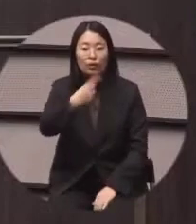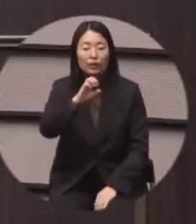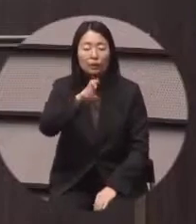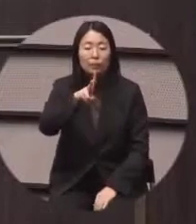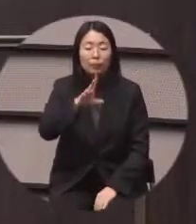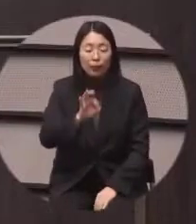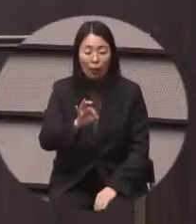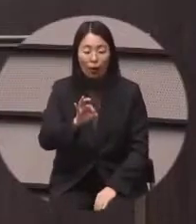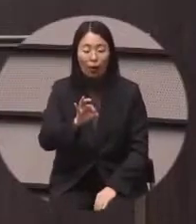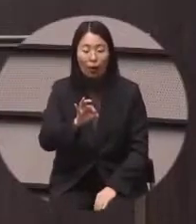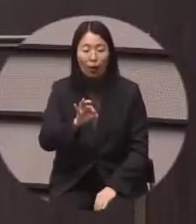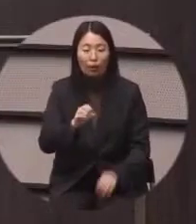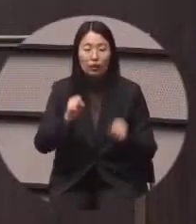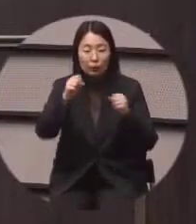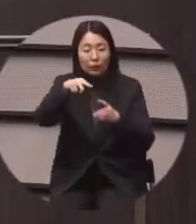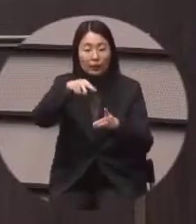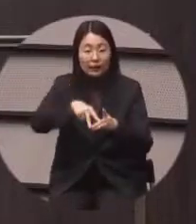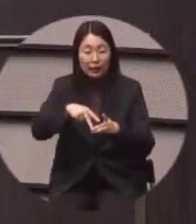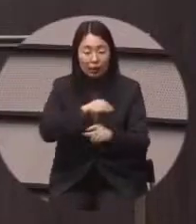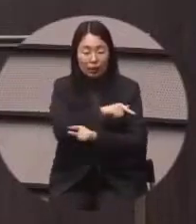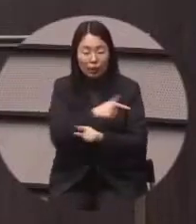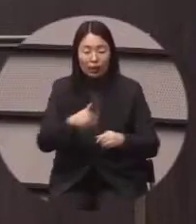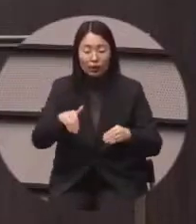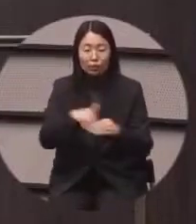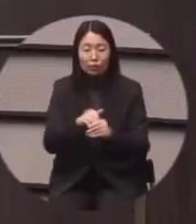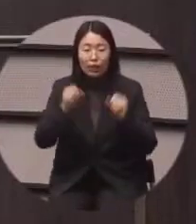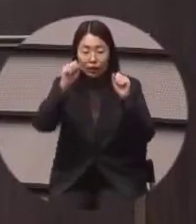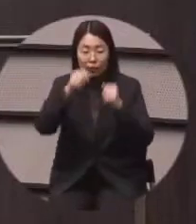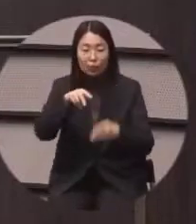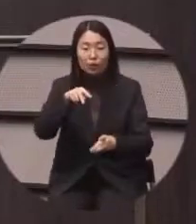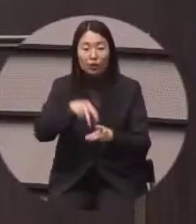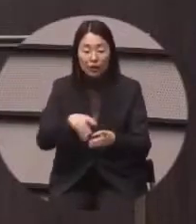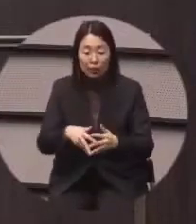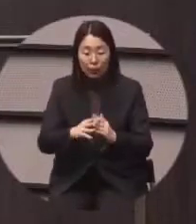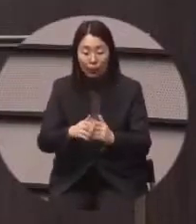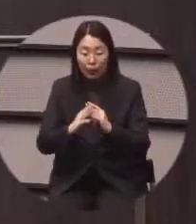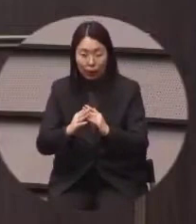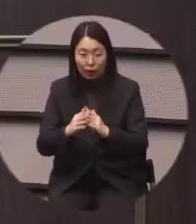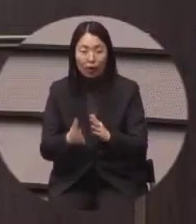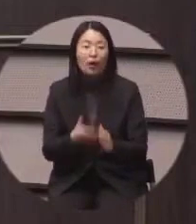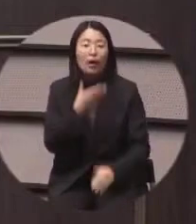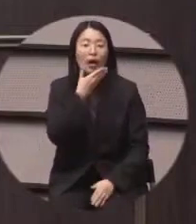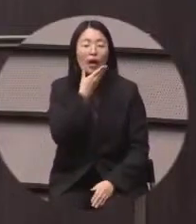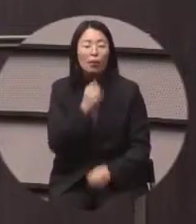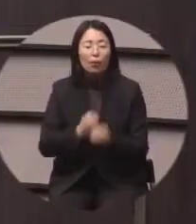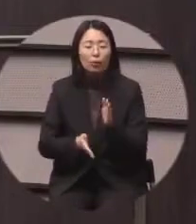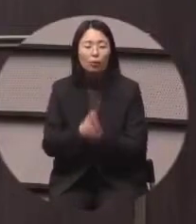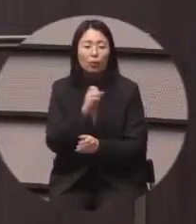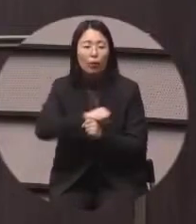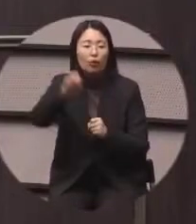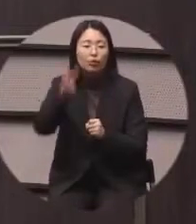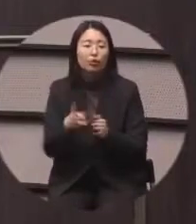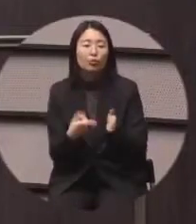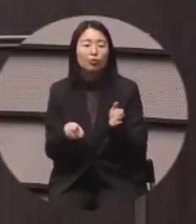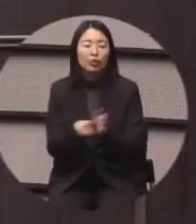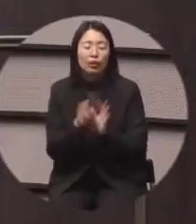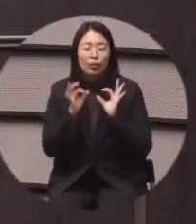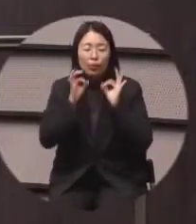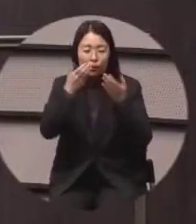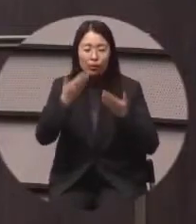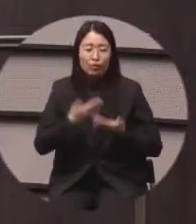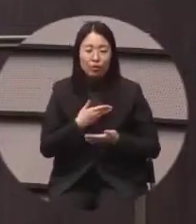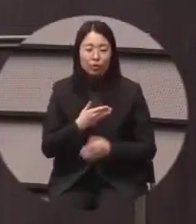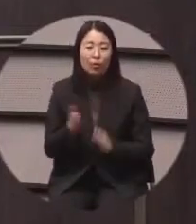각종 문화체육시설 개관 등 희망찬 변화, 행복도시 강주를 위해 노력해 주시는 공직자